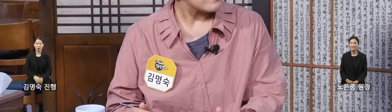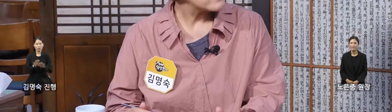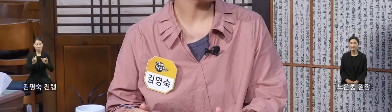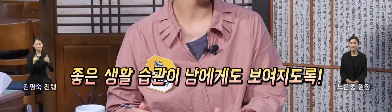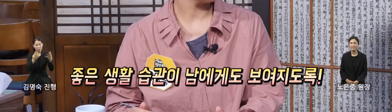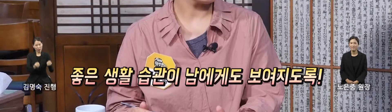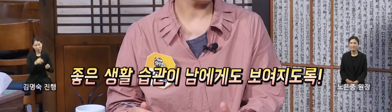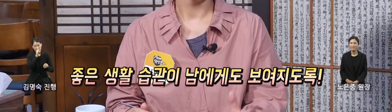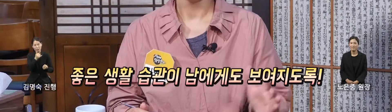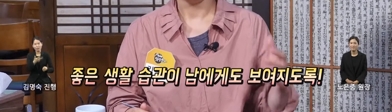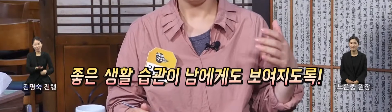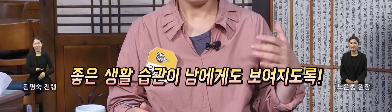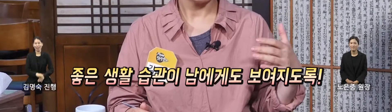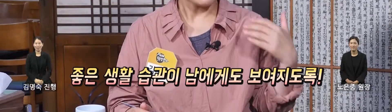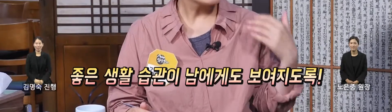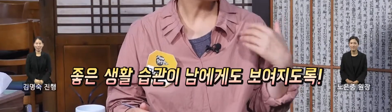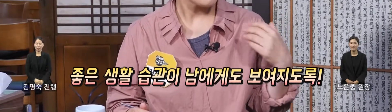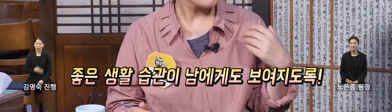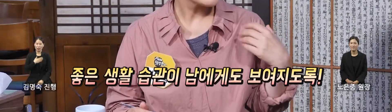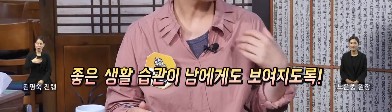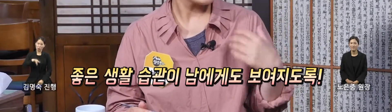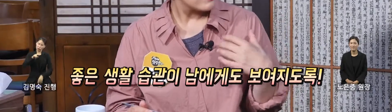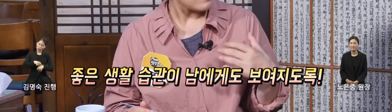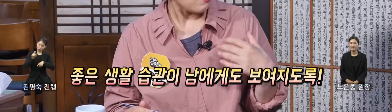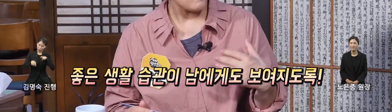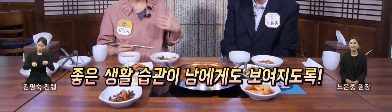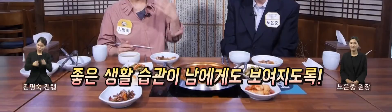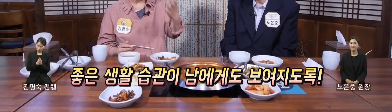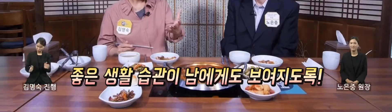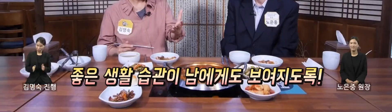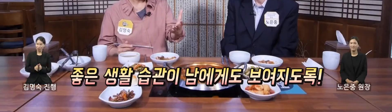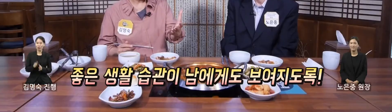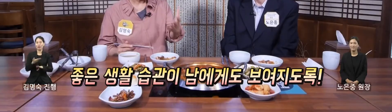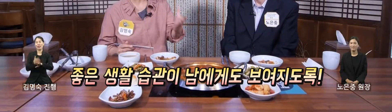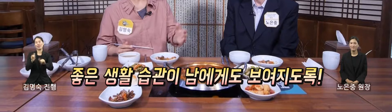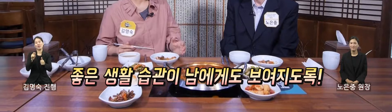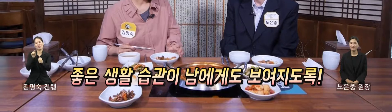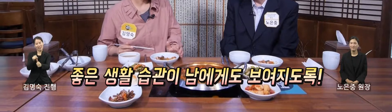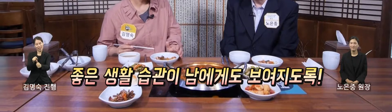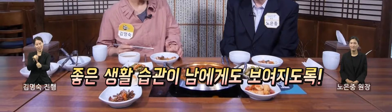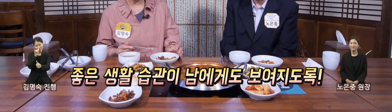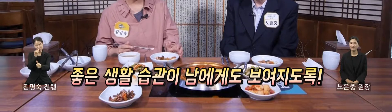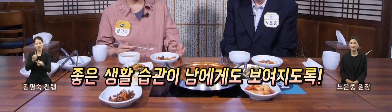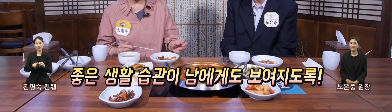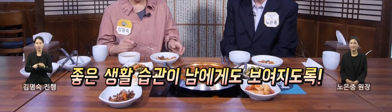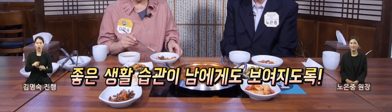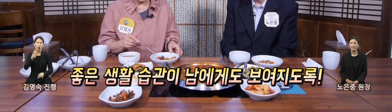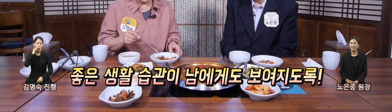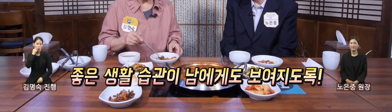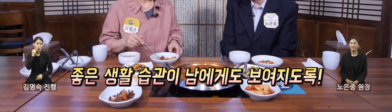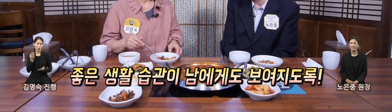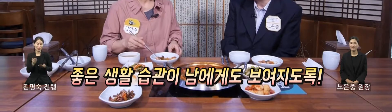분들이 많이 계신데 나부터 실천을 하고 남한테 그렇게 강요를 하신다는 게 쉽지 않은